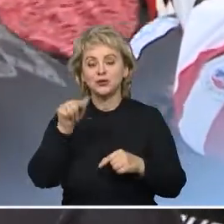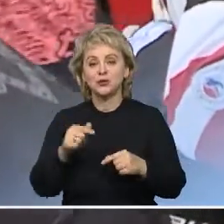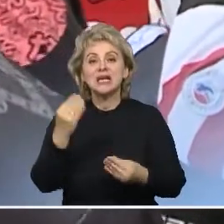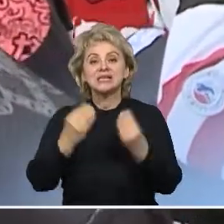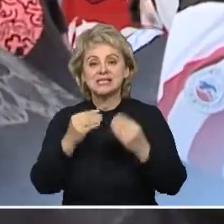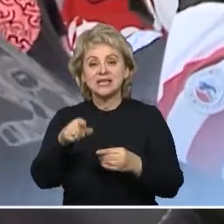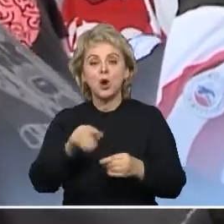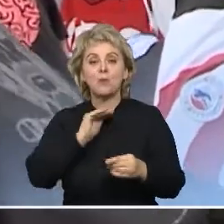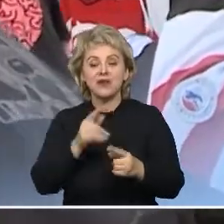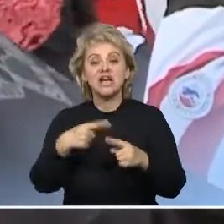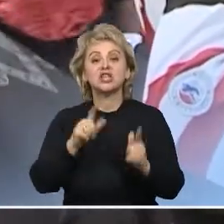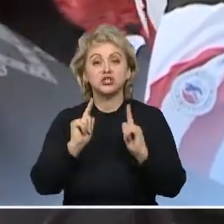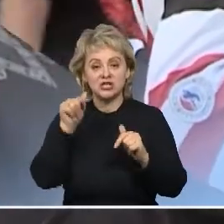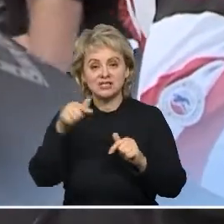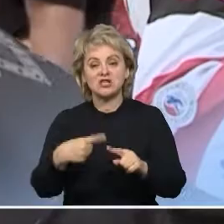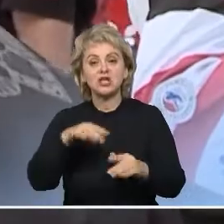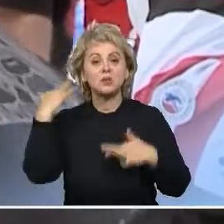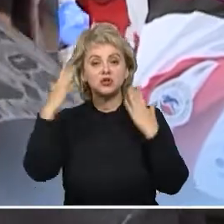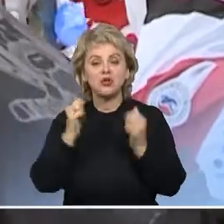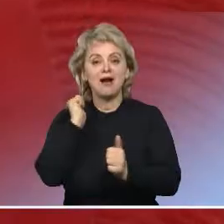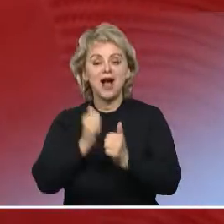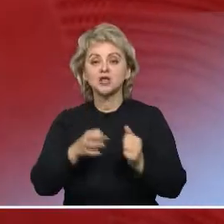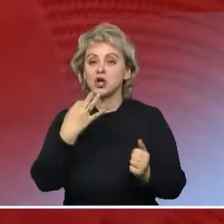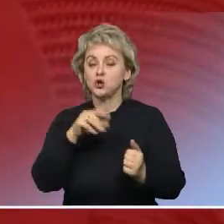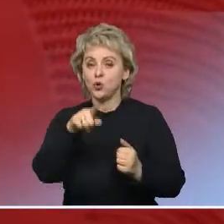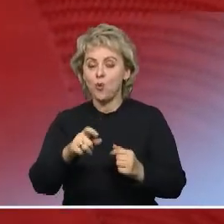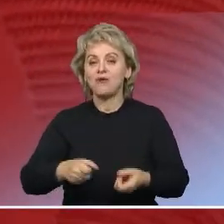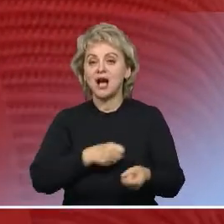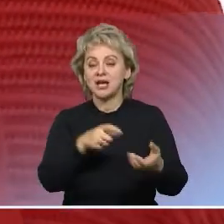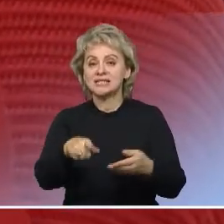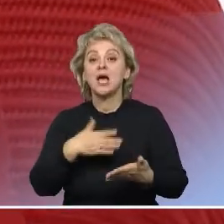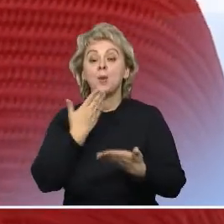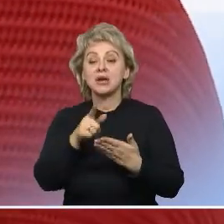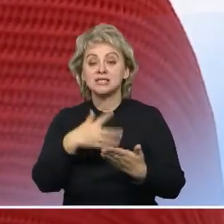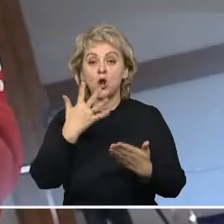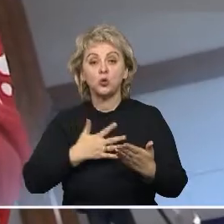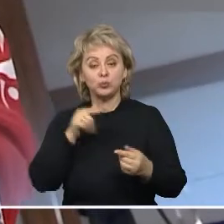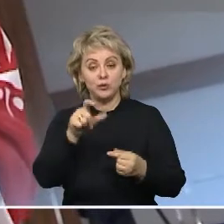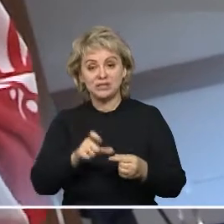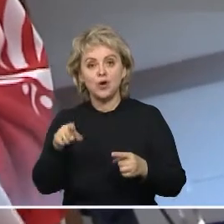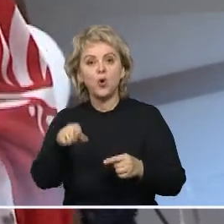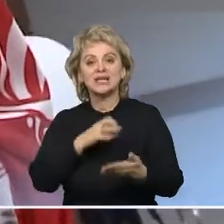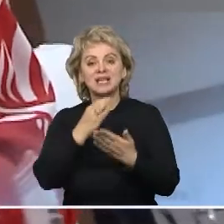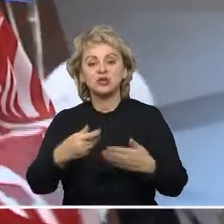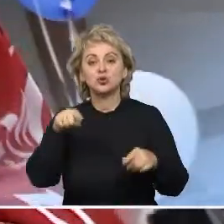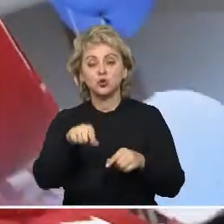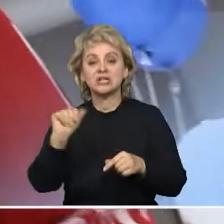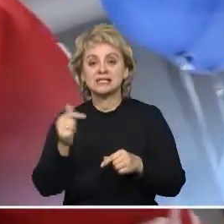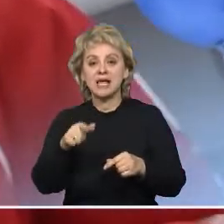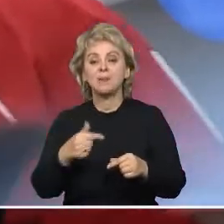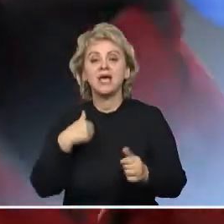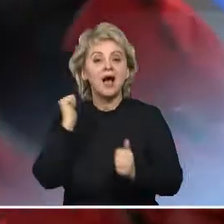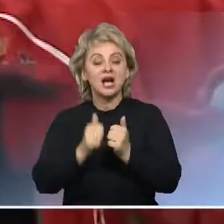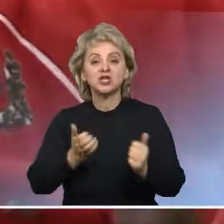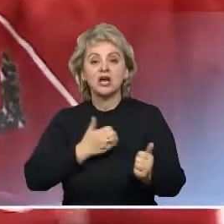Сыграть с профессионалами – это действительно это мечта каждого. У любого хоккеиста здесь спросите, у любителя. Он ответит то же самое. Я вот